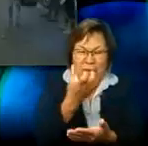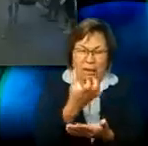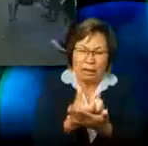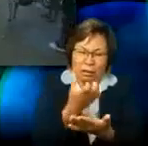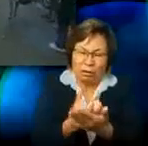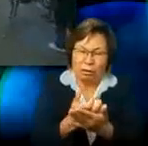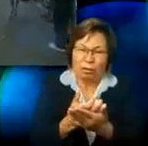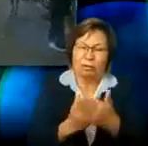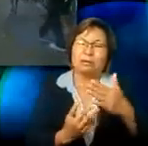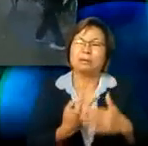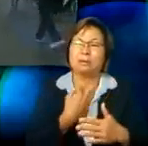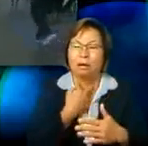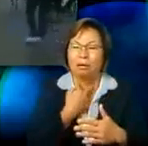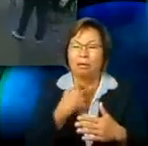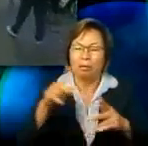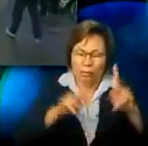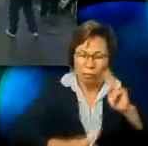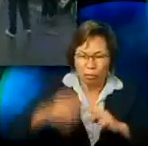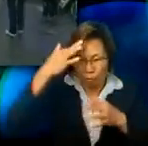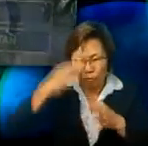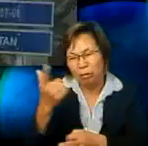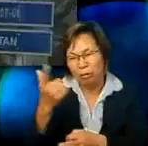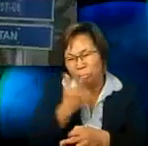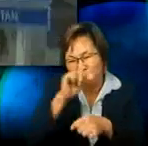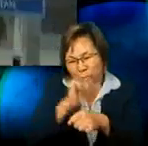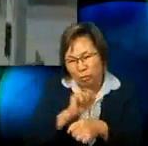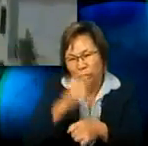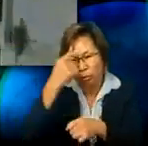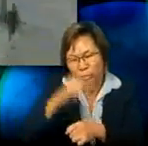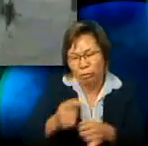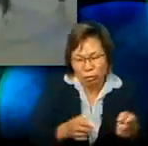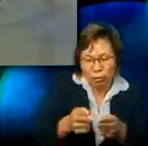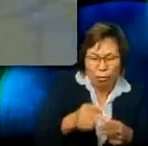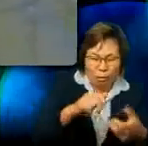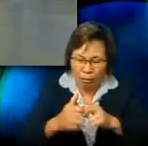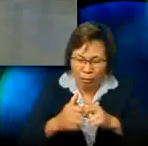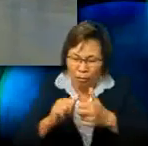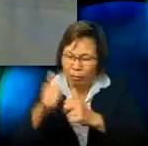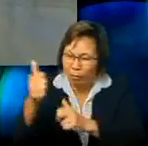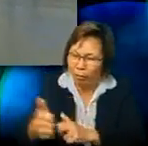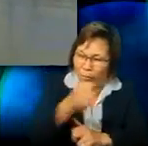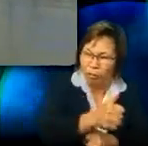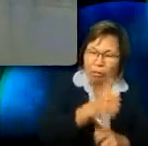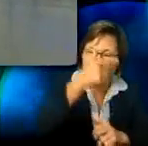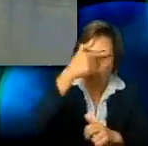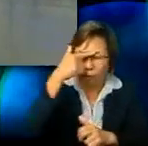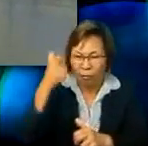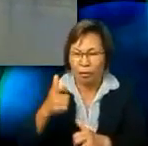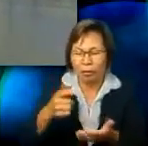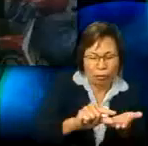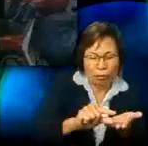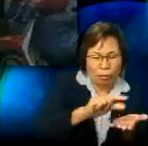ekonomi terbantut. Penduduk terpaksa mengambil keputusan untuk tidak bekerja demi menguruskan masalah masing-masing